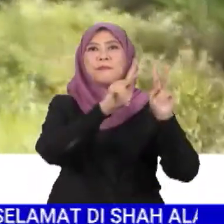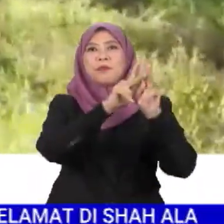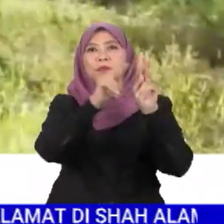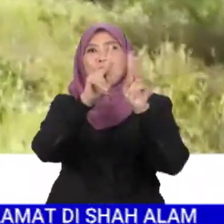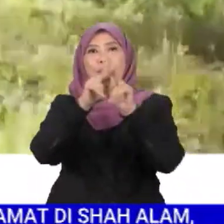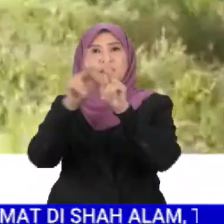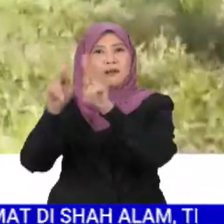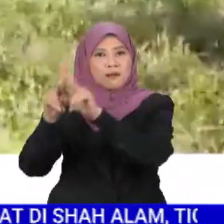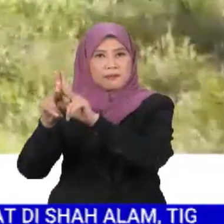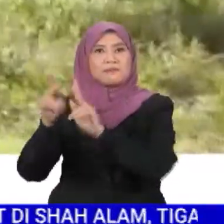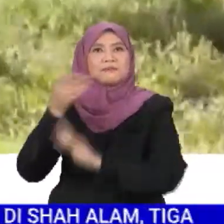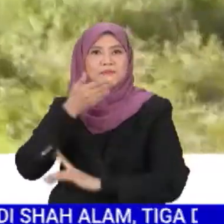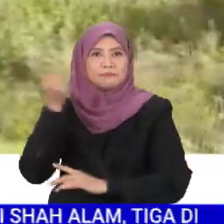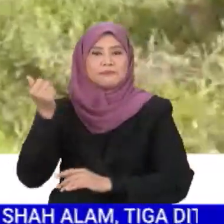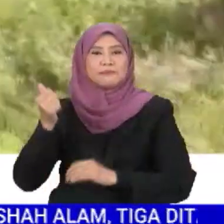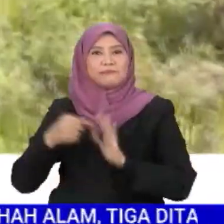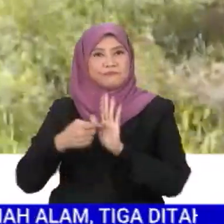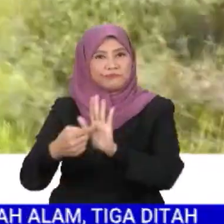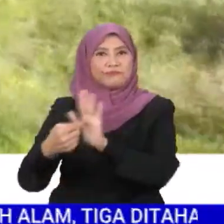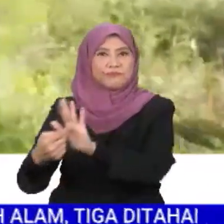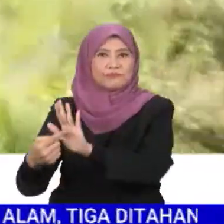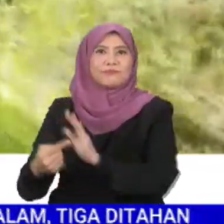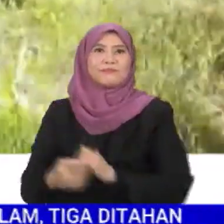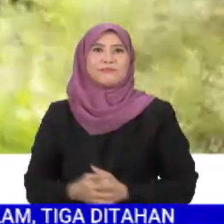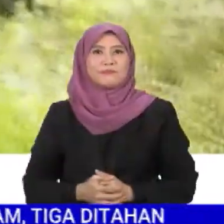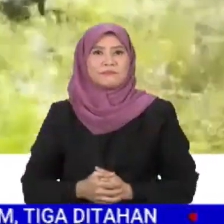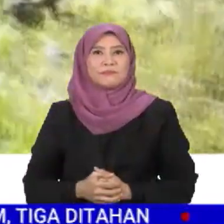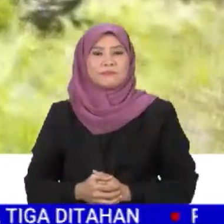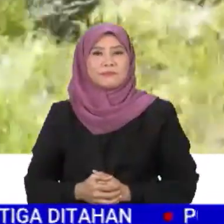kampung-kampung di mana